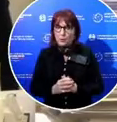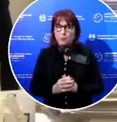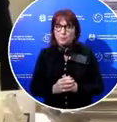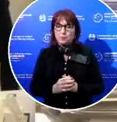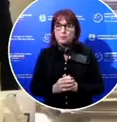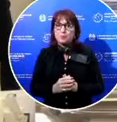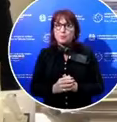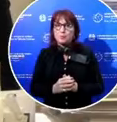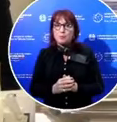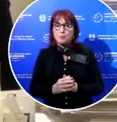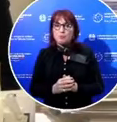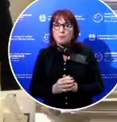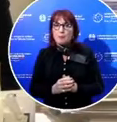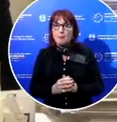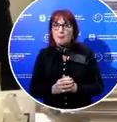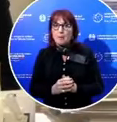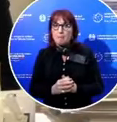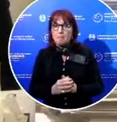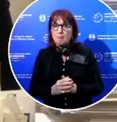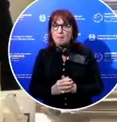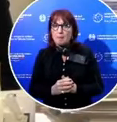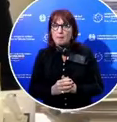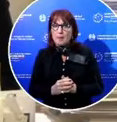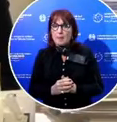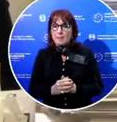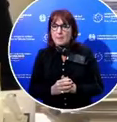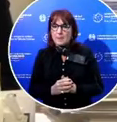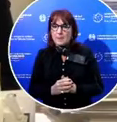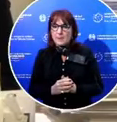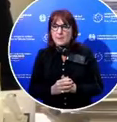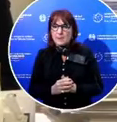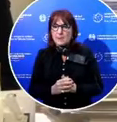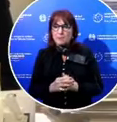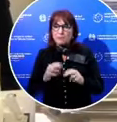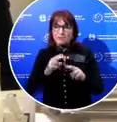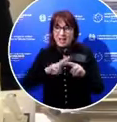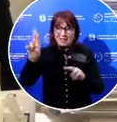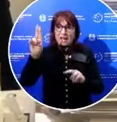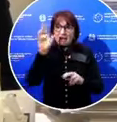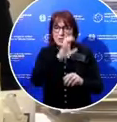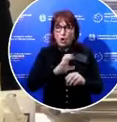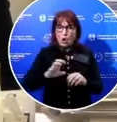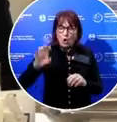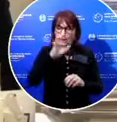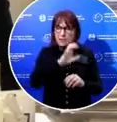dalla dimensione transnazionale del reato e dai continui